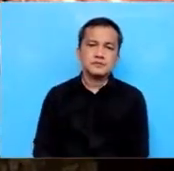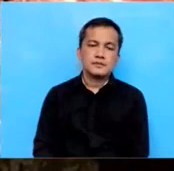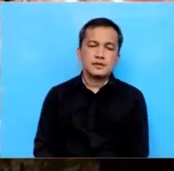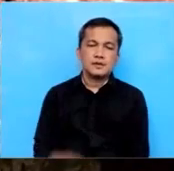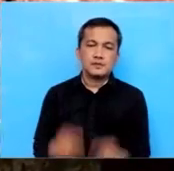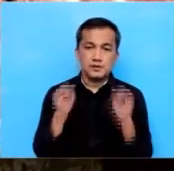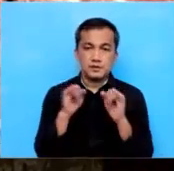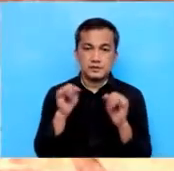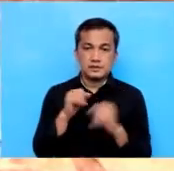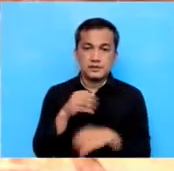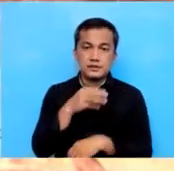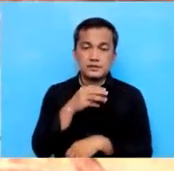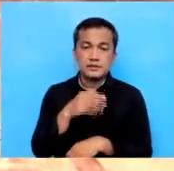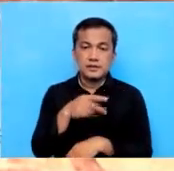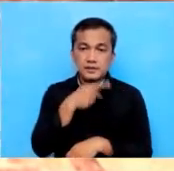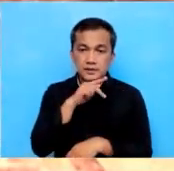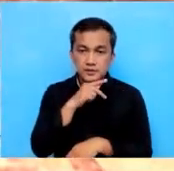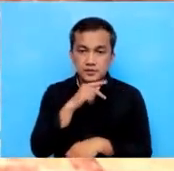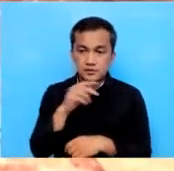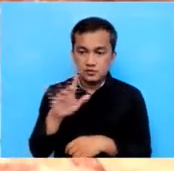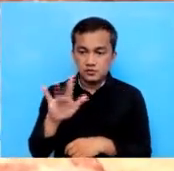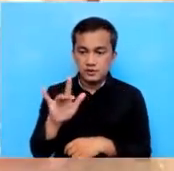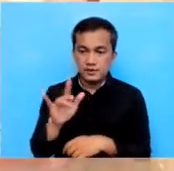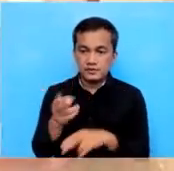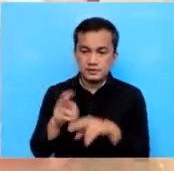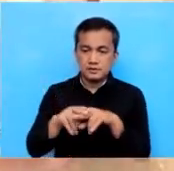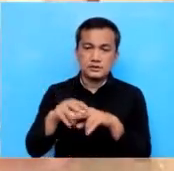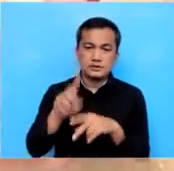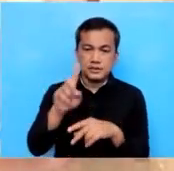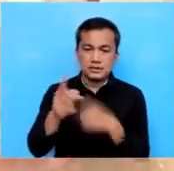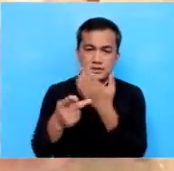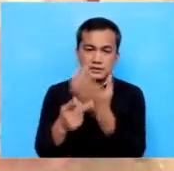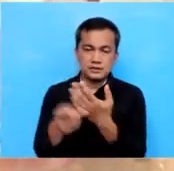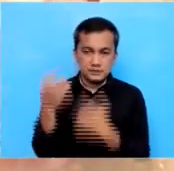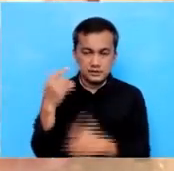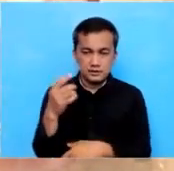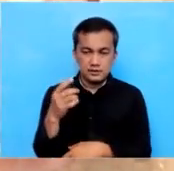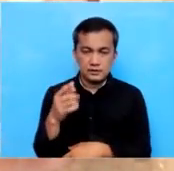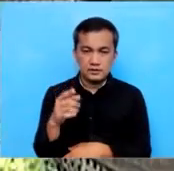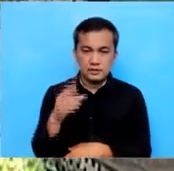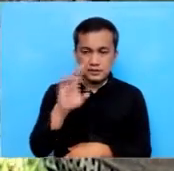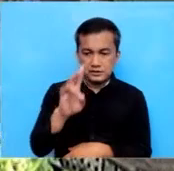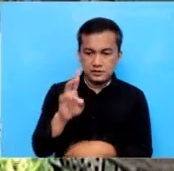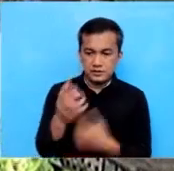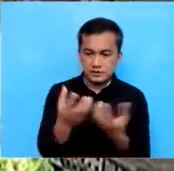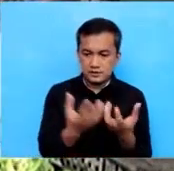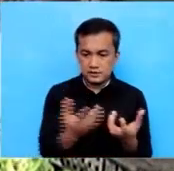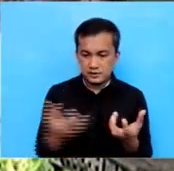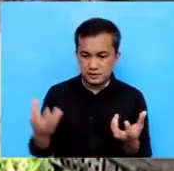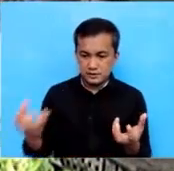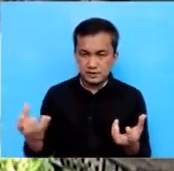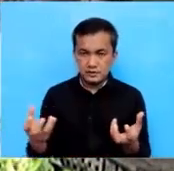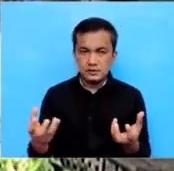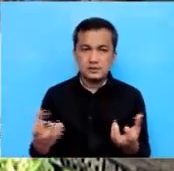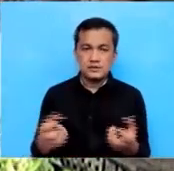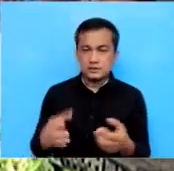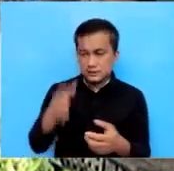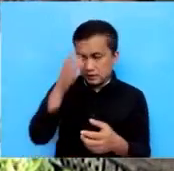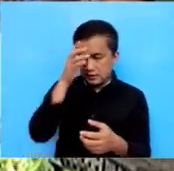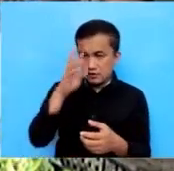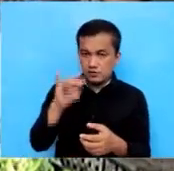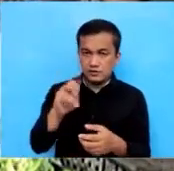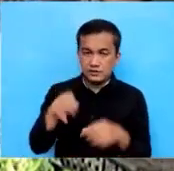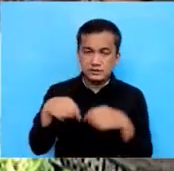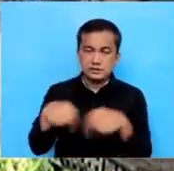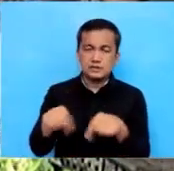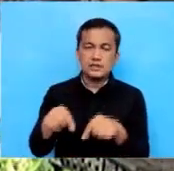baboy tumaas ng 25 pesos kada kilo. Kaya kung dati 7 putahe ang siniserve sa karinderya ni Tatay Ronnie, 5 putahe na